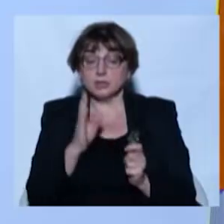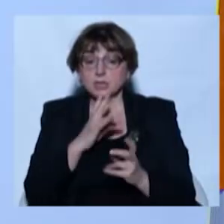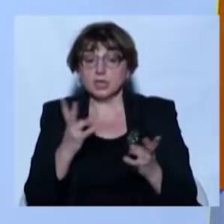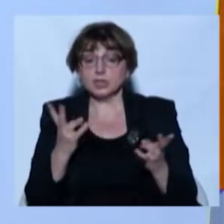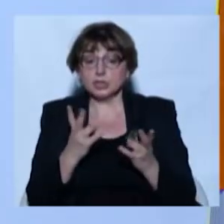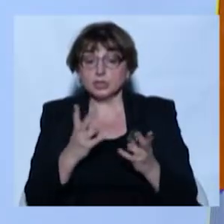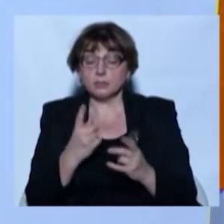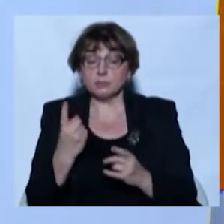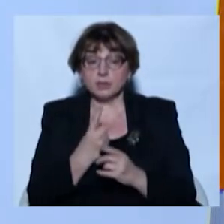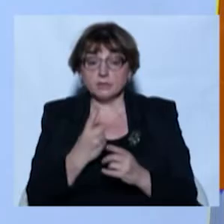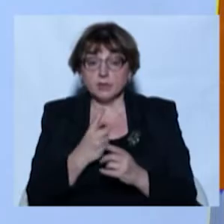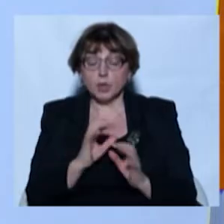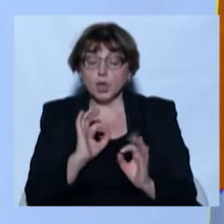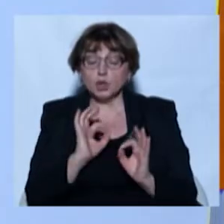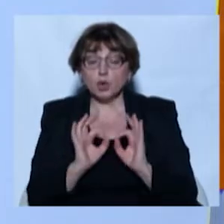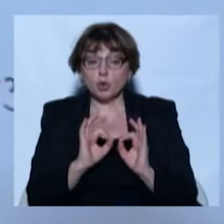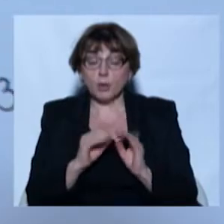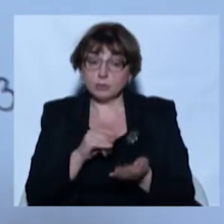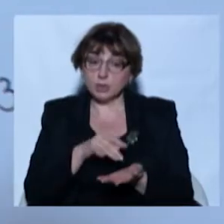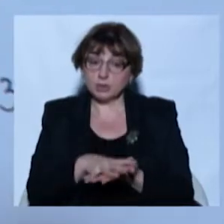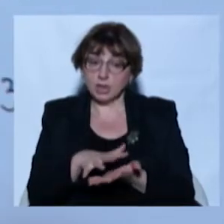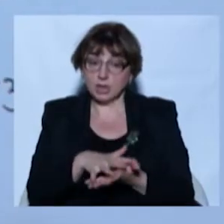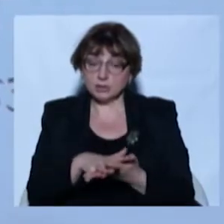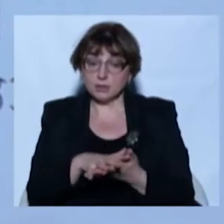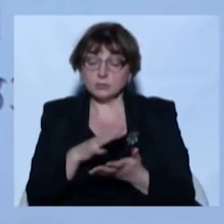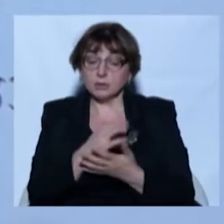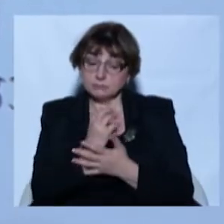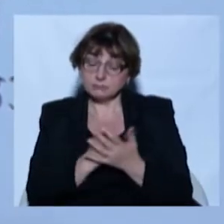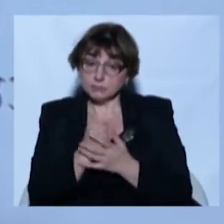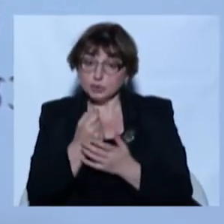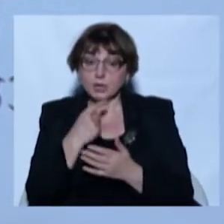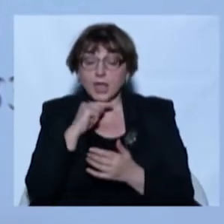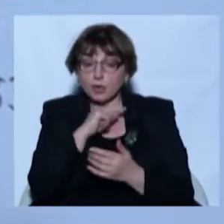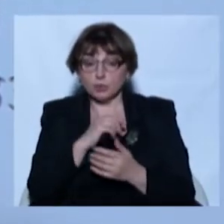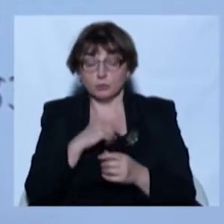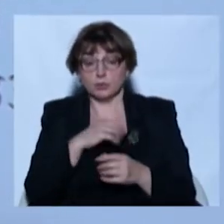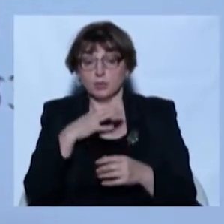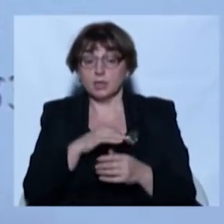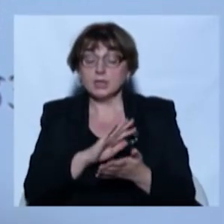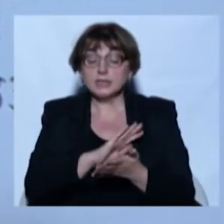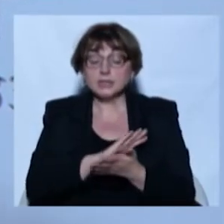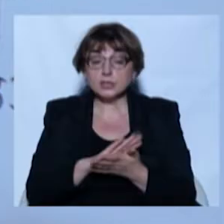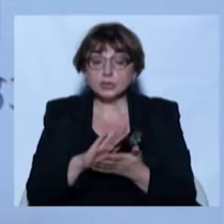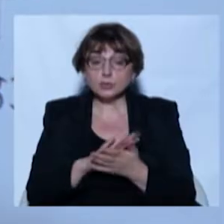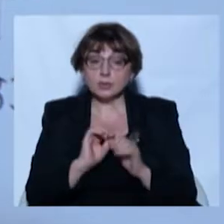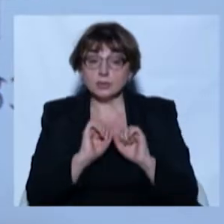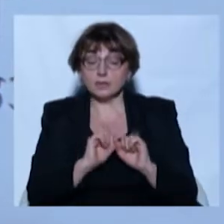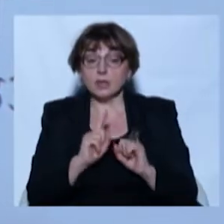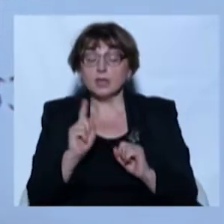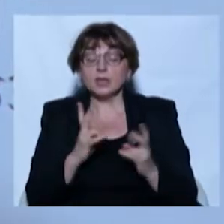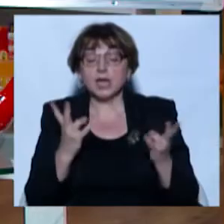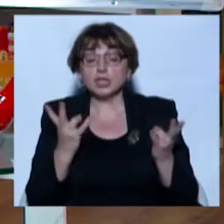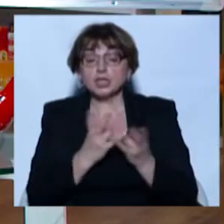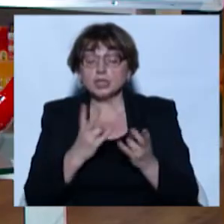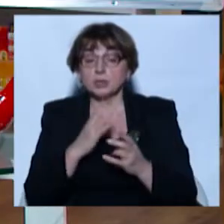სჭირდება პირველ რიგში ზომიერად ხარჯვა, ანუ დაზოგვა, და სისუფთავის დაცვა. მოდით დავწეროთ, რა